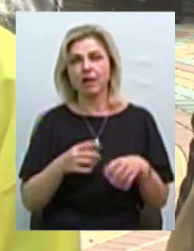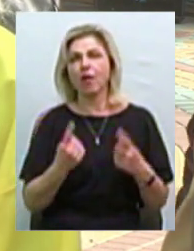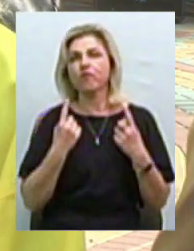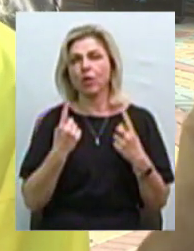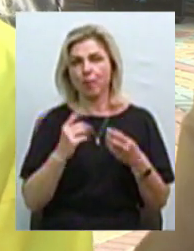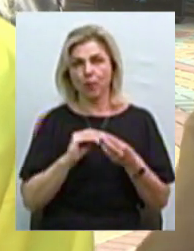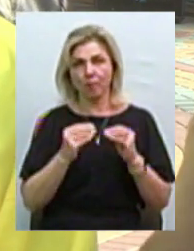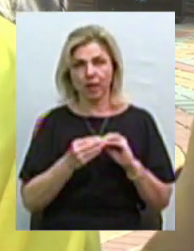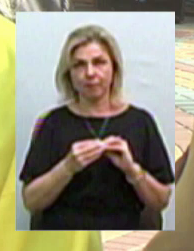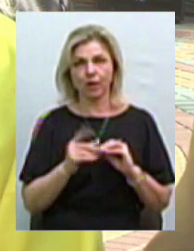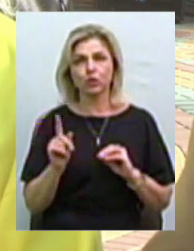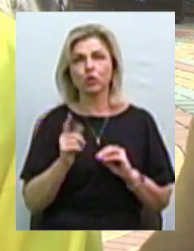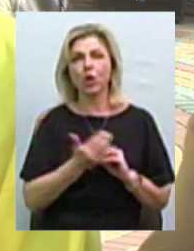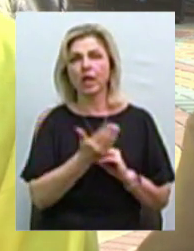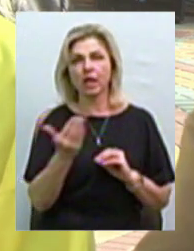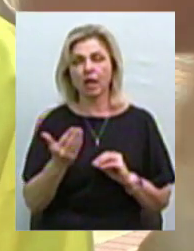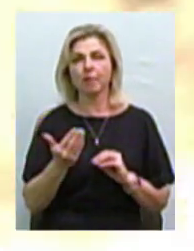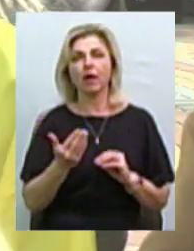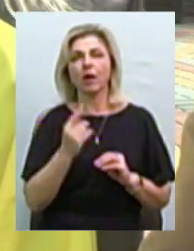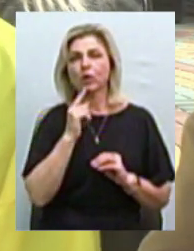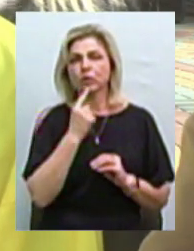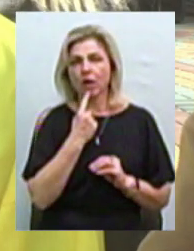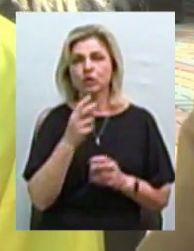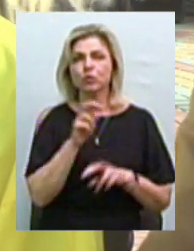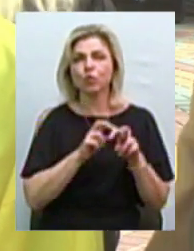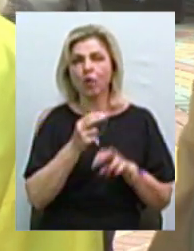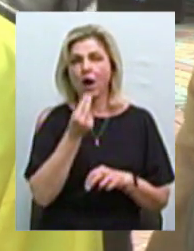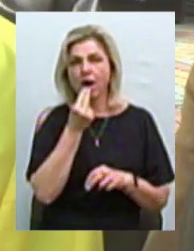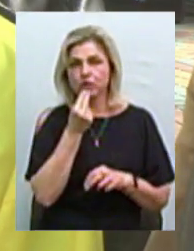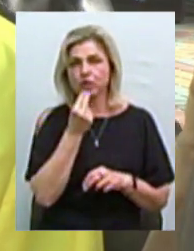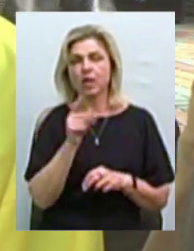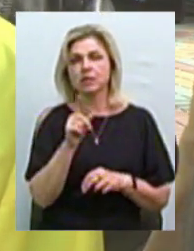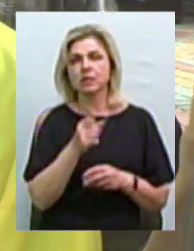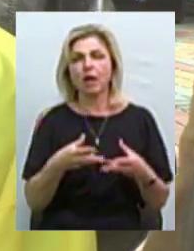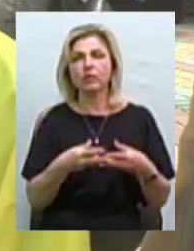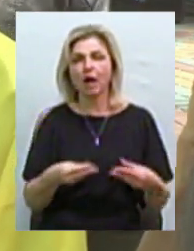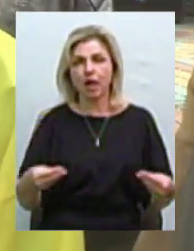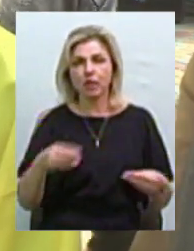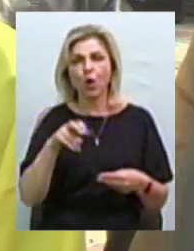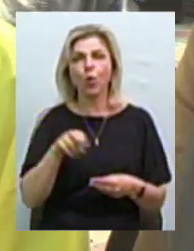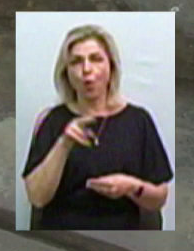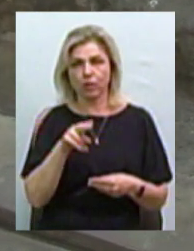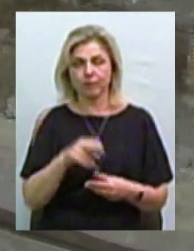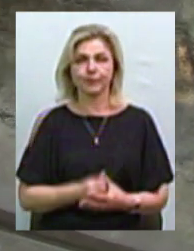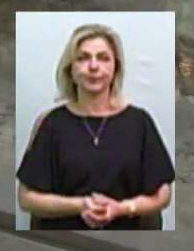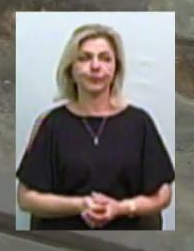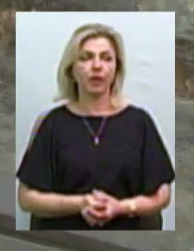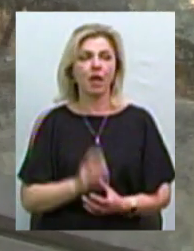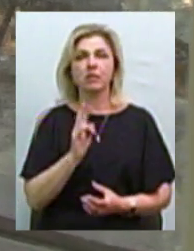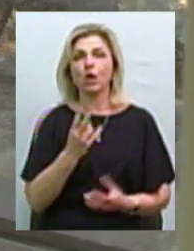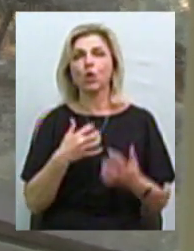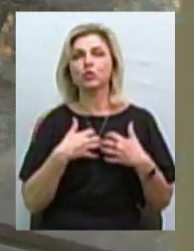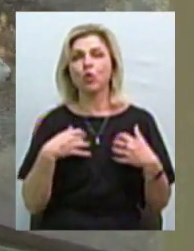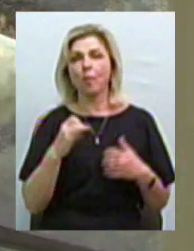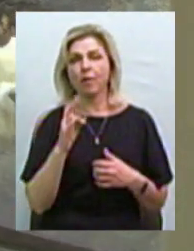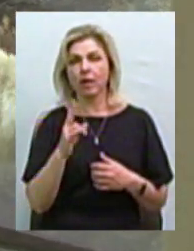великою проблемою, що їм стає тяжко добувати собі харчі через танення льодовиків на полюсі. Миколаївський зоопарк –